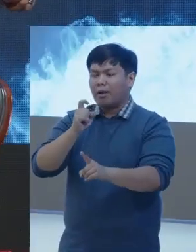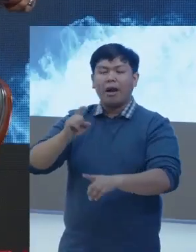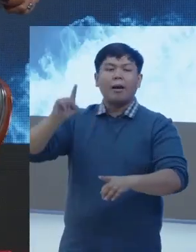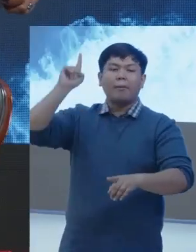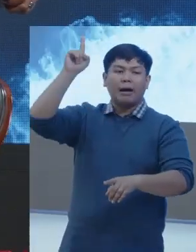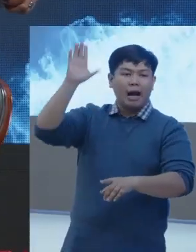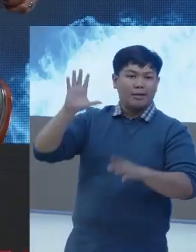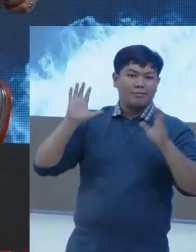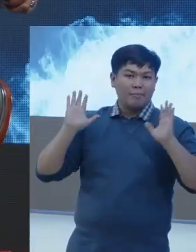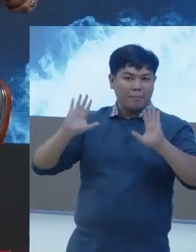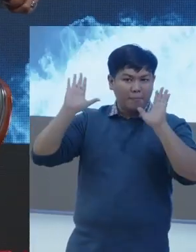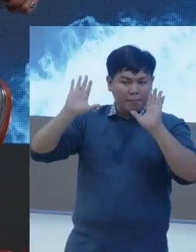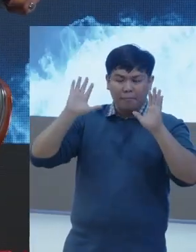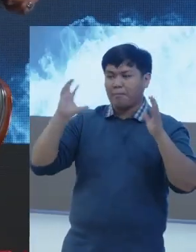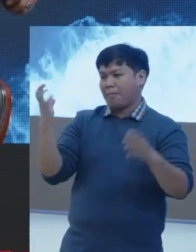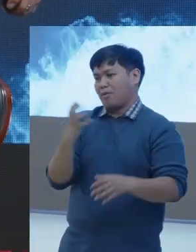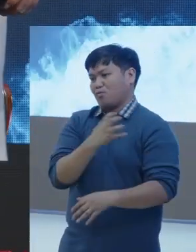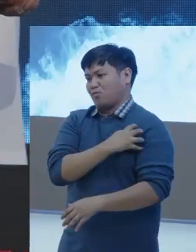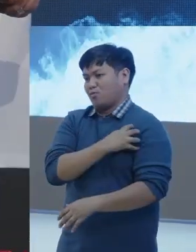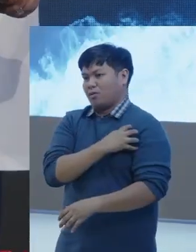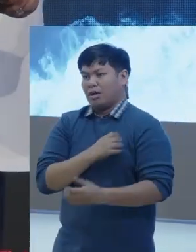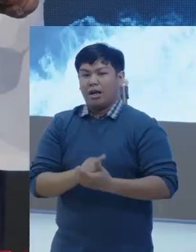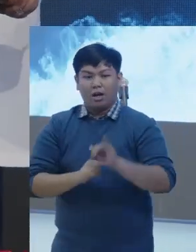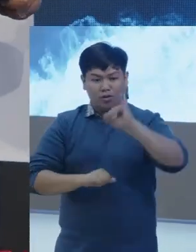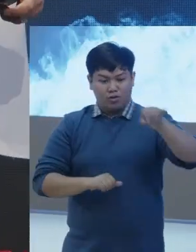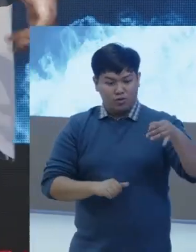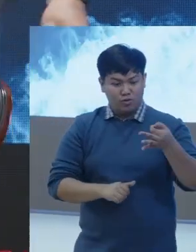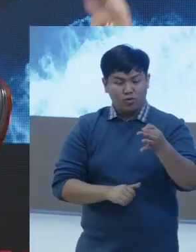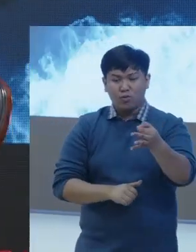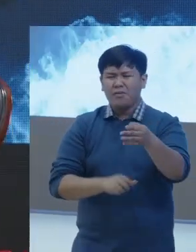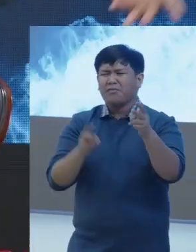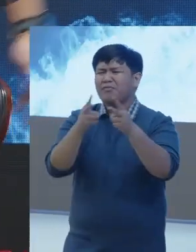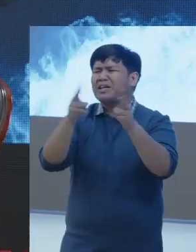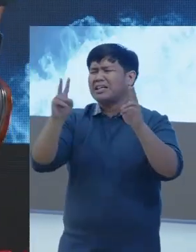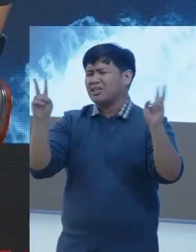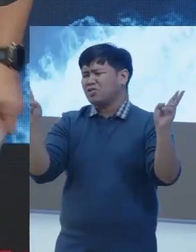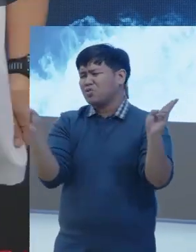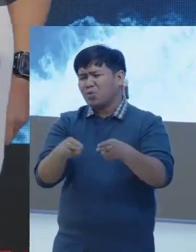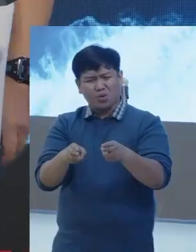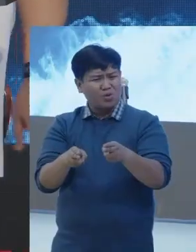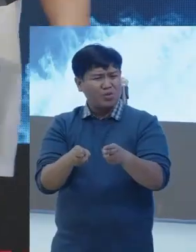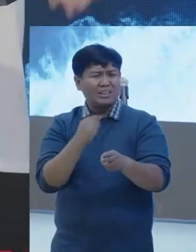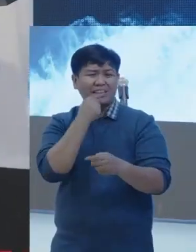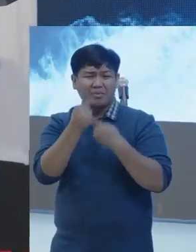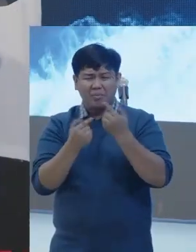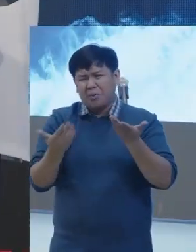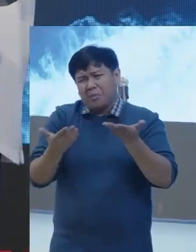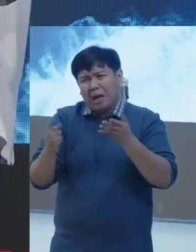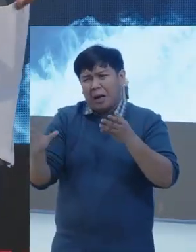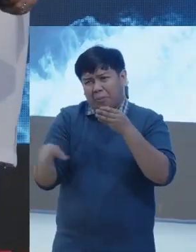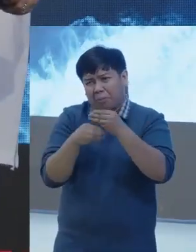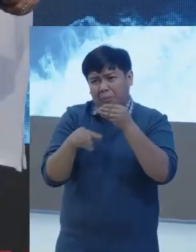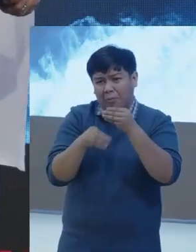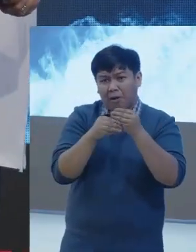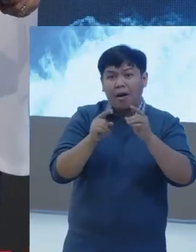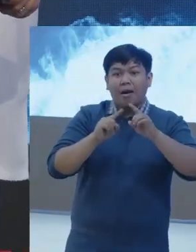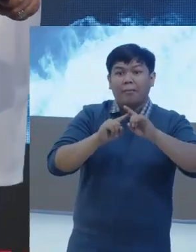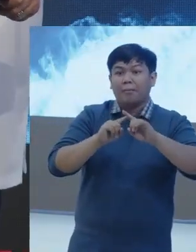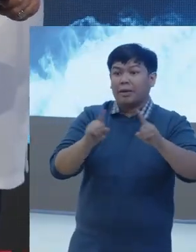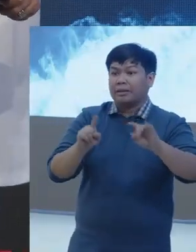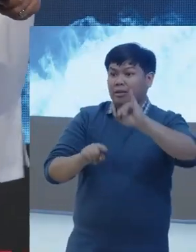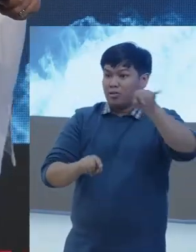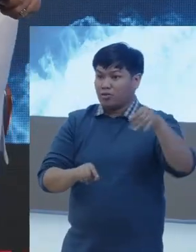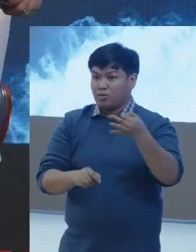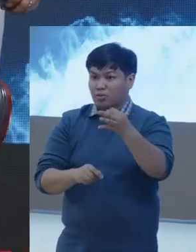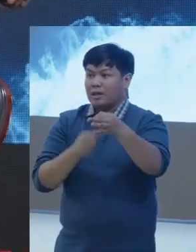kapangyarihan. Napakaiksi nung sinabi ni Jonah. Siguro marami pa siyang dinagdag. Pero ang essence lang ng kanyang